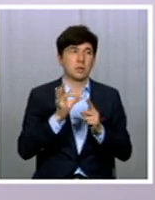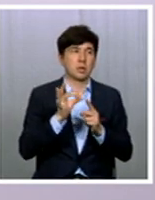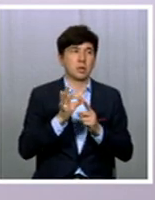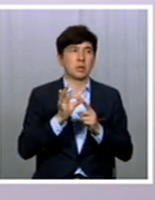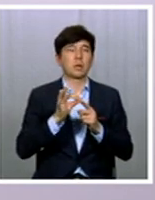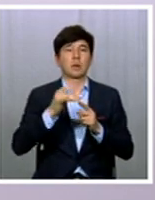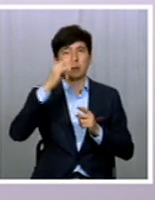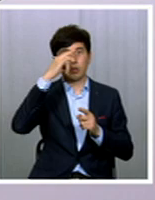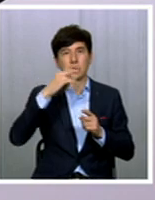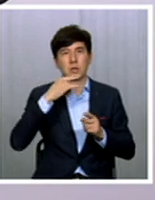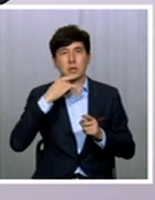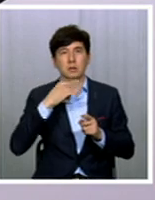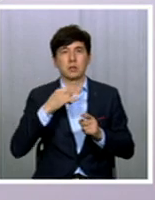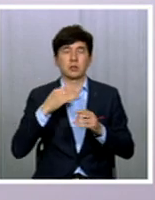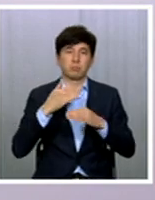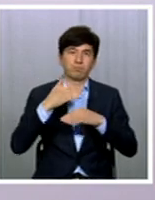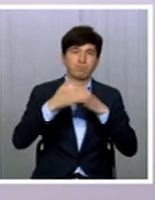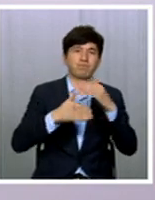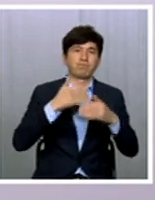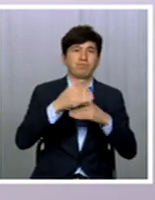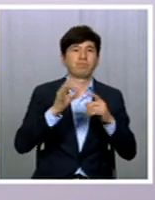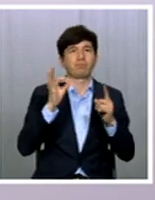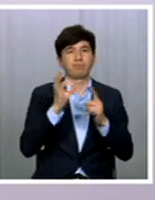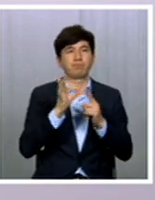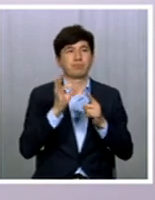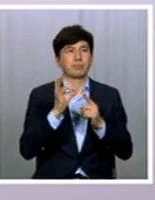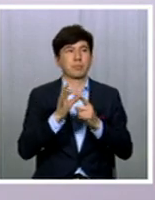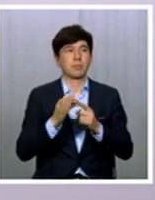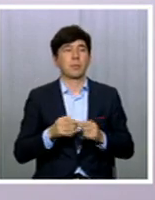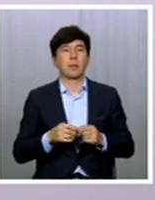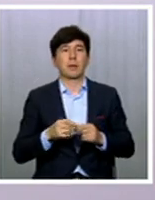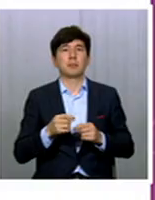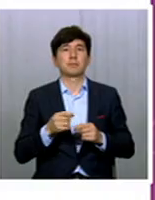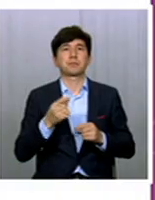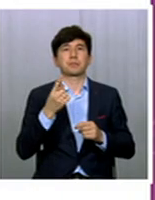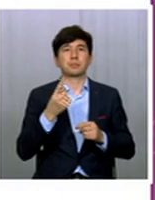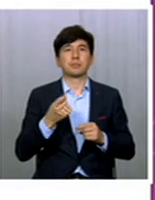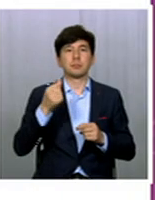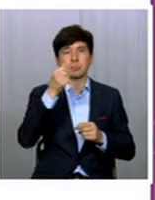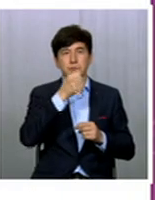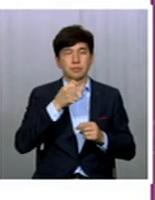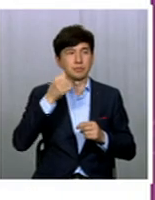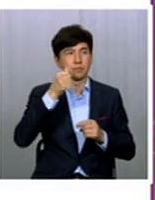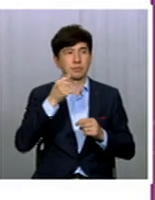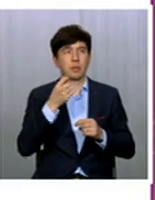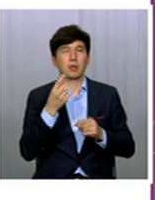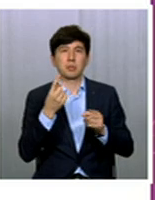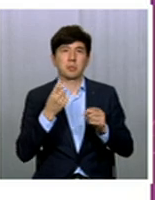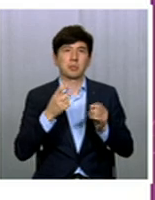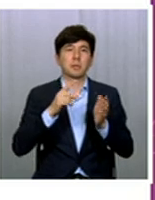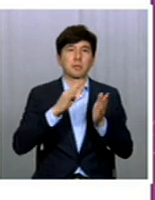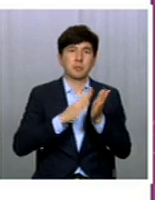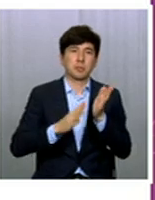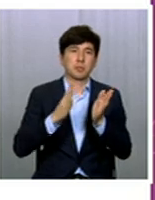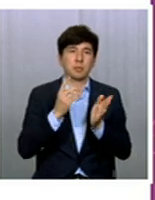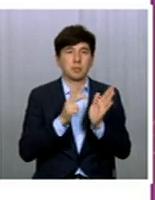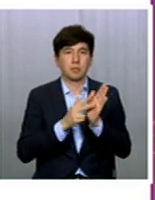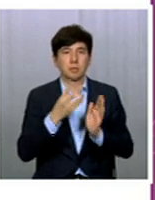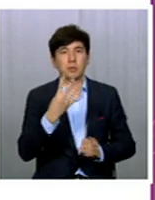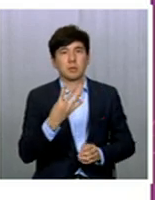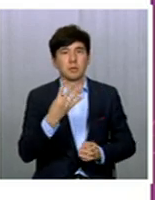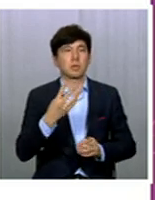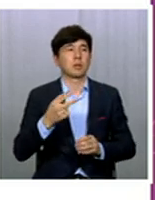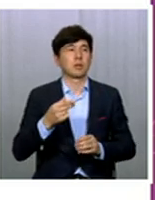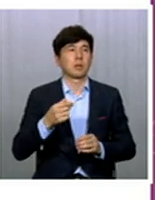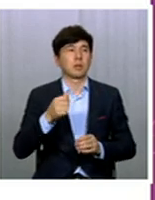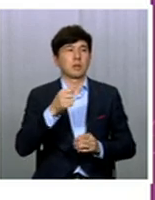Қазақстанның ұлттық валютасын дамыту болып табылады. Ал 1993 жылы 15 қарашада ұлттық валюта теңге енгізілді және